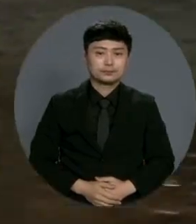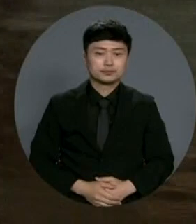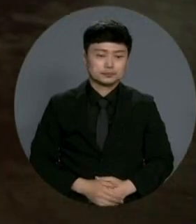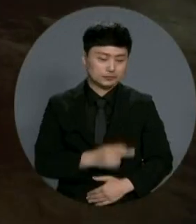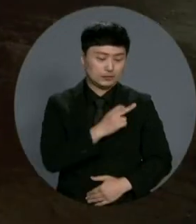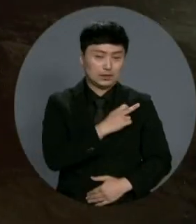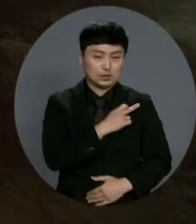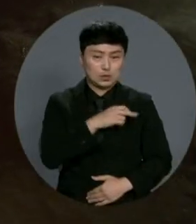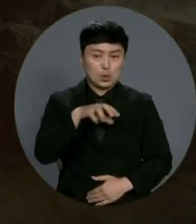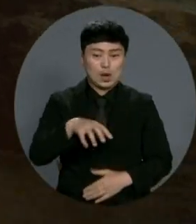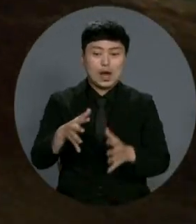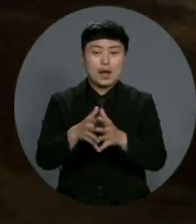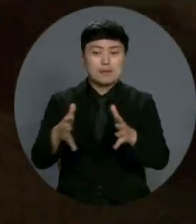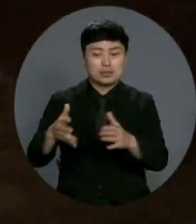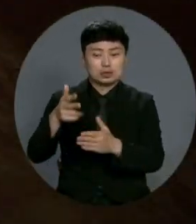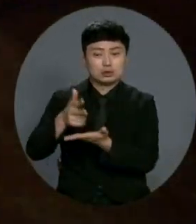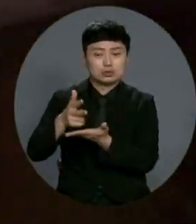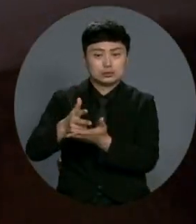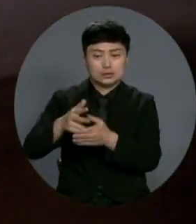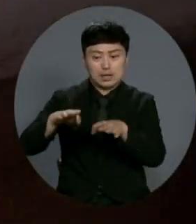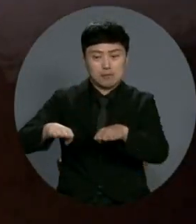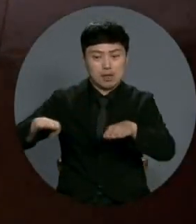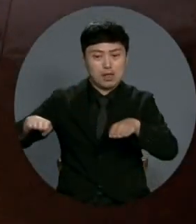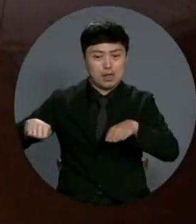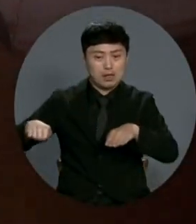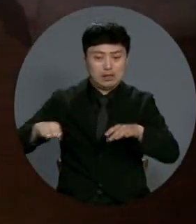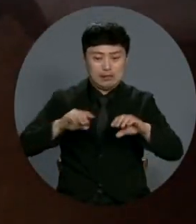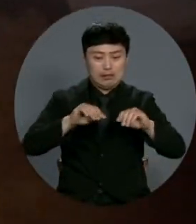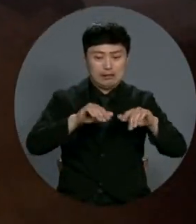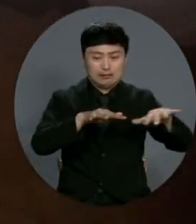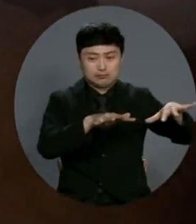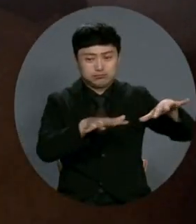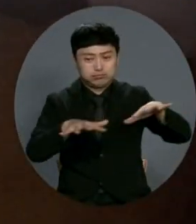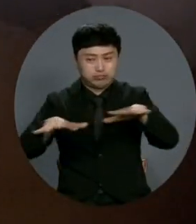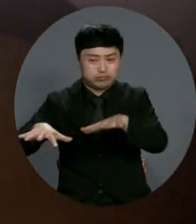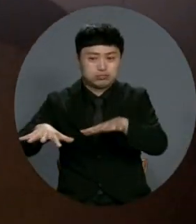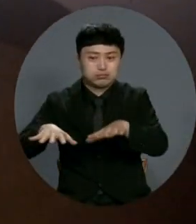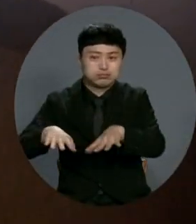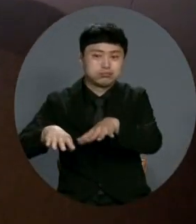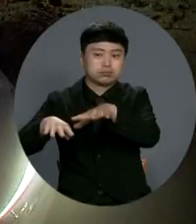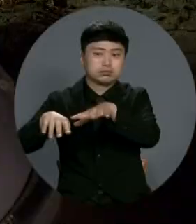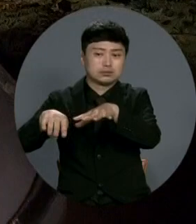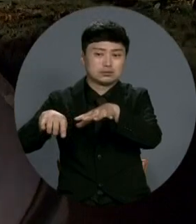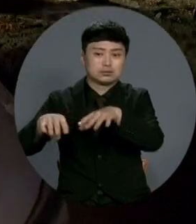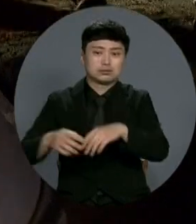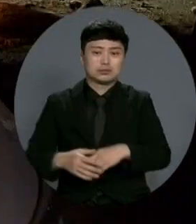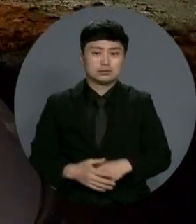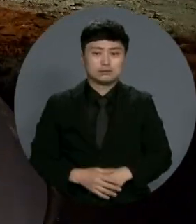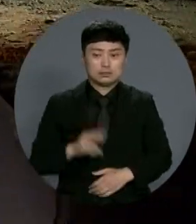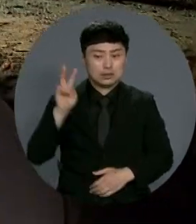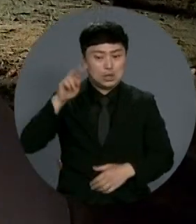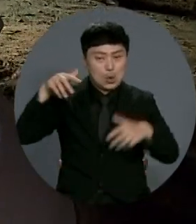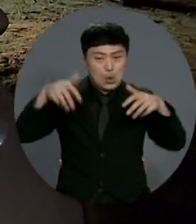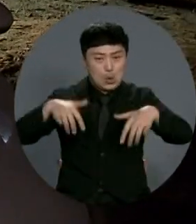영주의 한 아파트 앞에 주차돼 있던 차량 여러대가 흙더미 속에 깊숙히 파묻혀 있습니다 이틀간